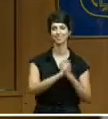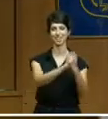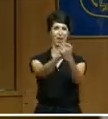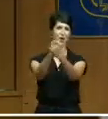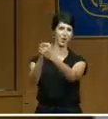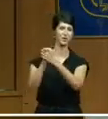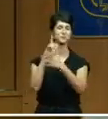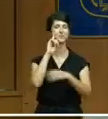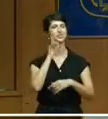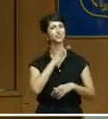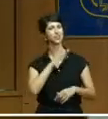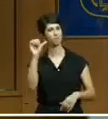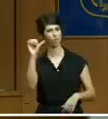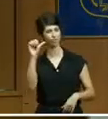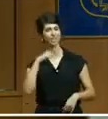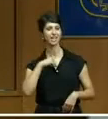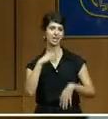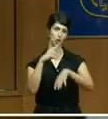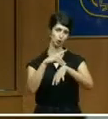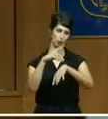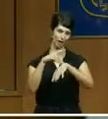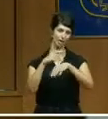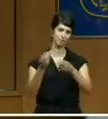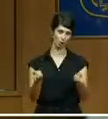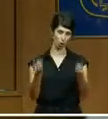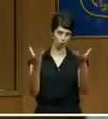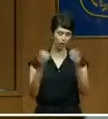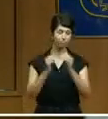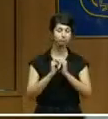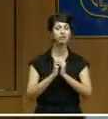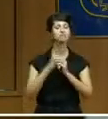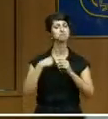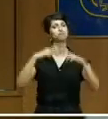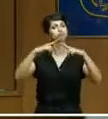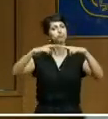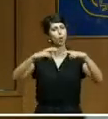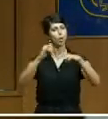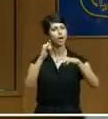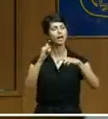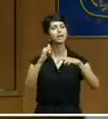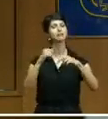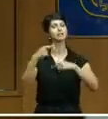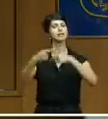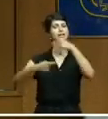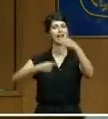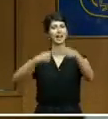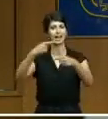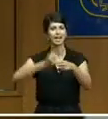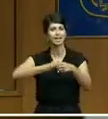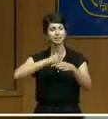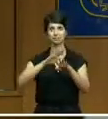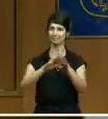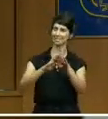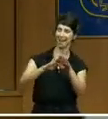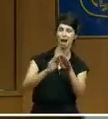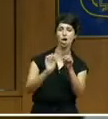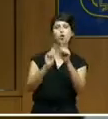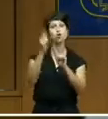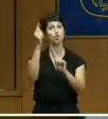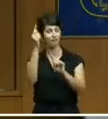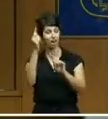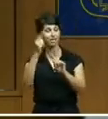שלום לכולם, אני אושרת, אני דוקטורנטית לביולוגיה, ואני חוקרת את תהליכי ההזדקנות, את תופעת